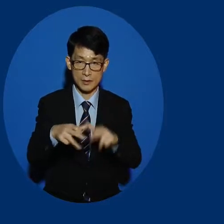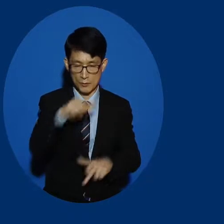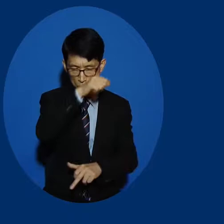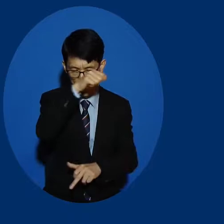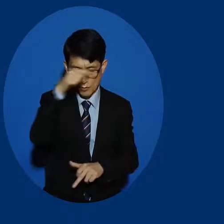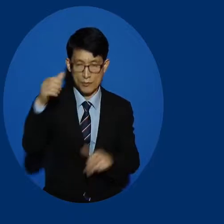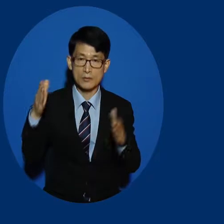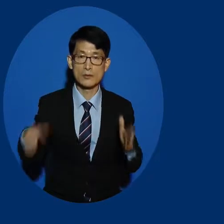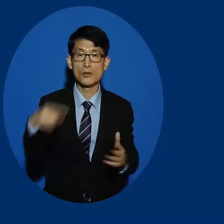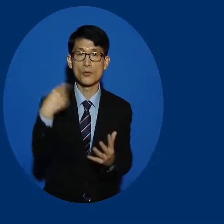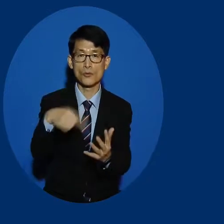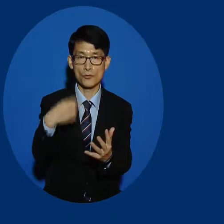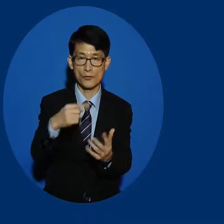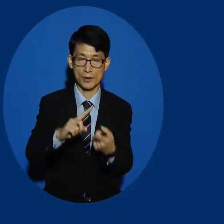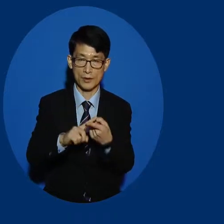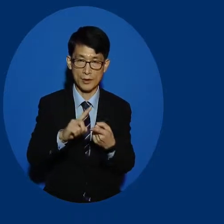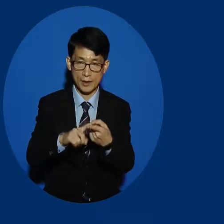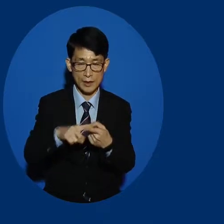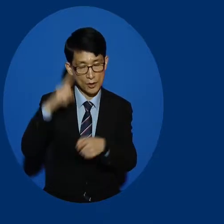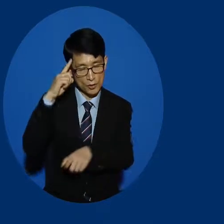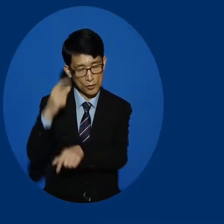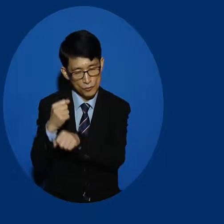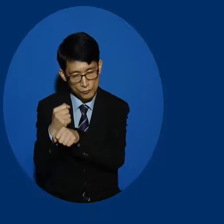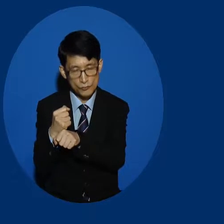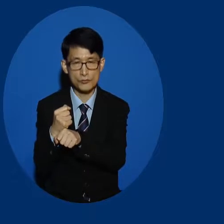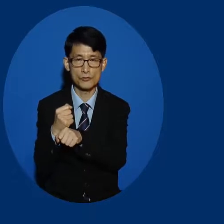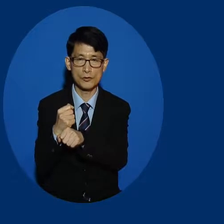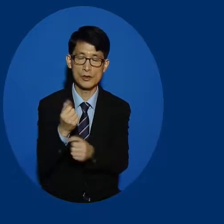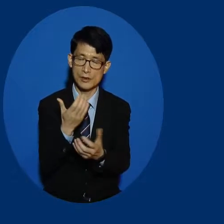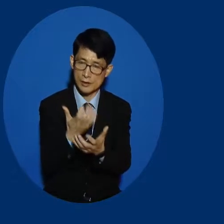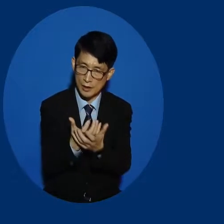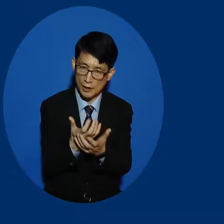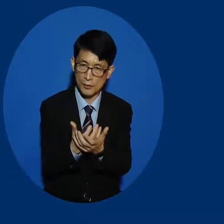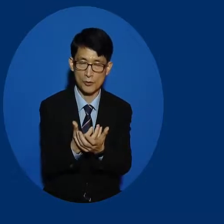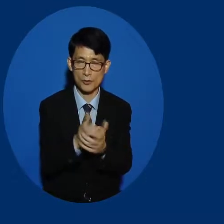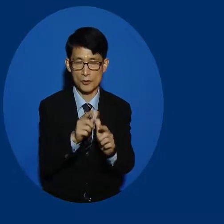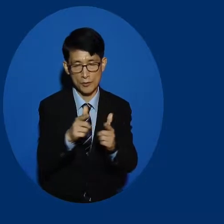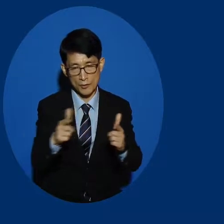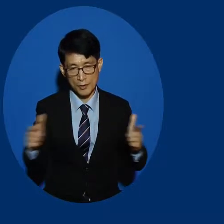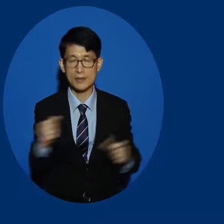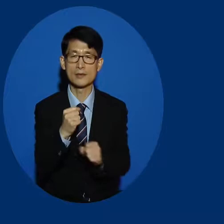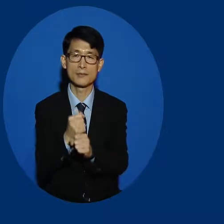가지 연구 과제들이 나오기 시작합니다.